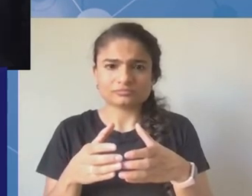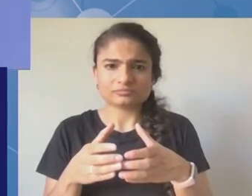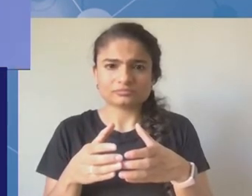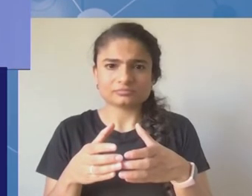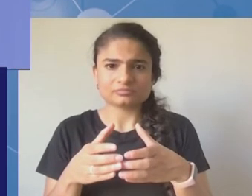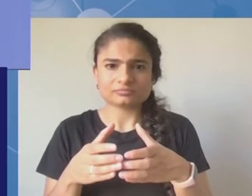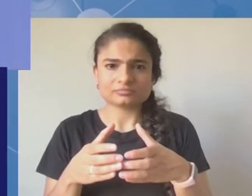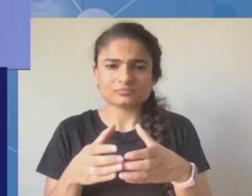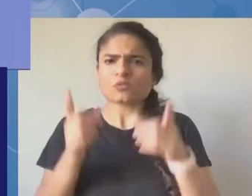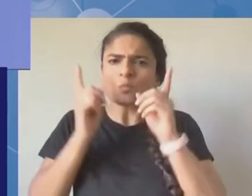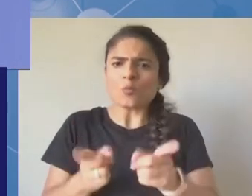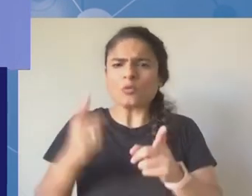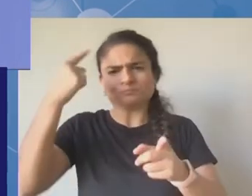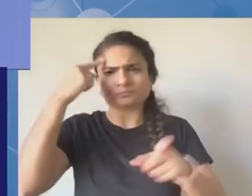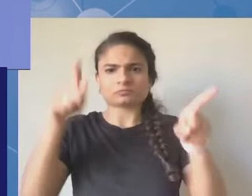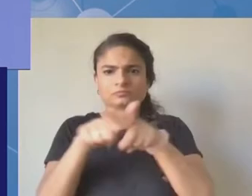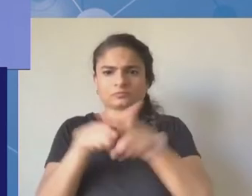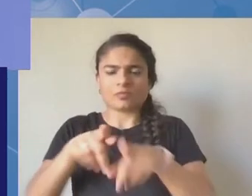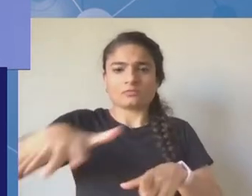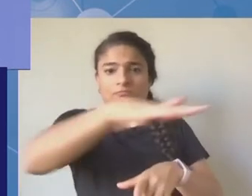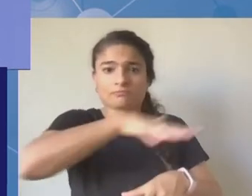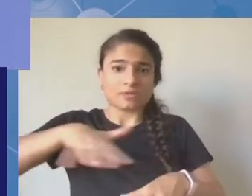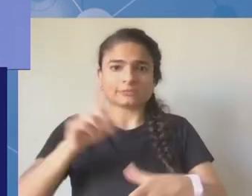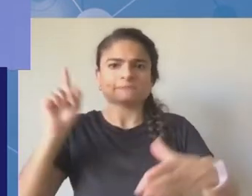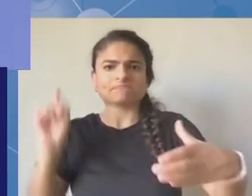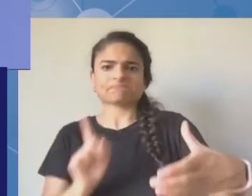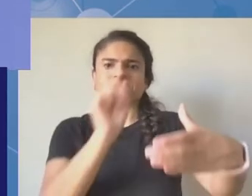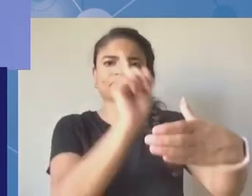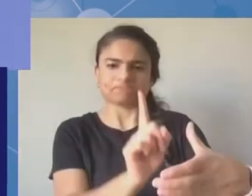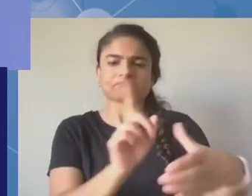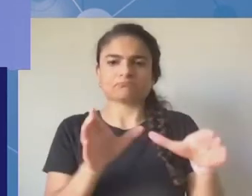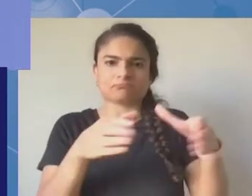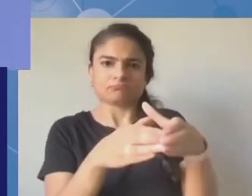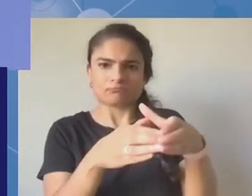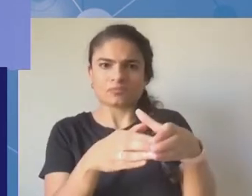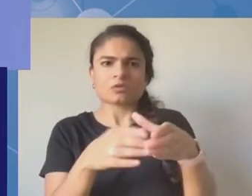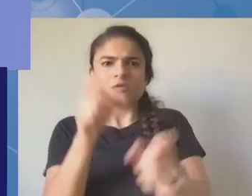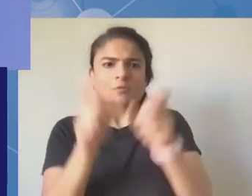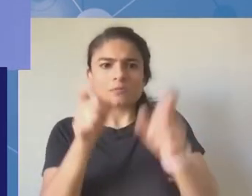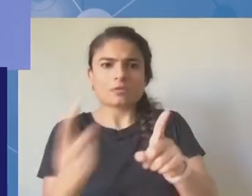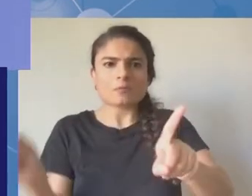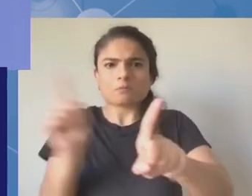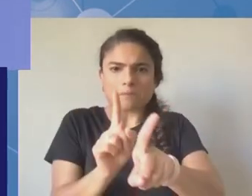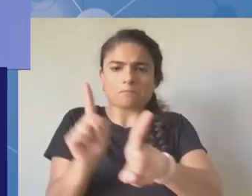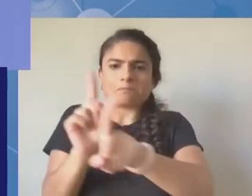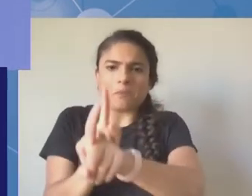وإقامة جلسات من هذا النوع. شكرا. شخص تالي.